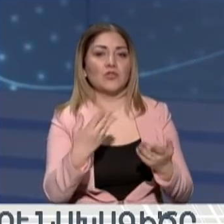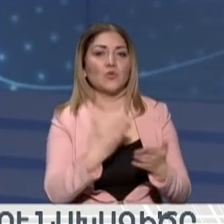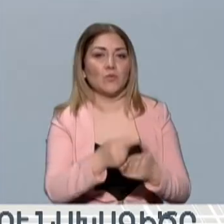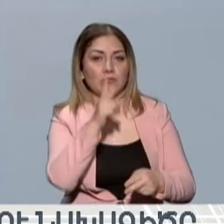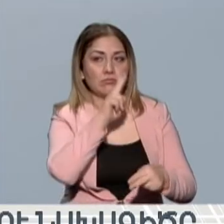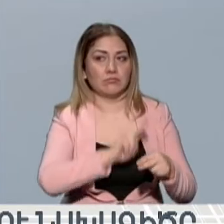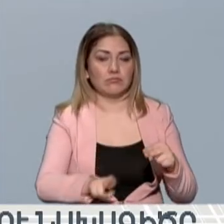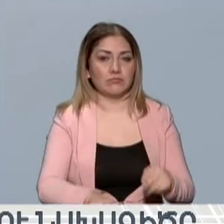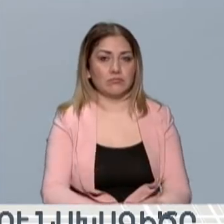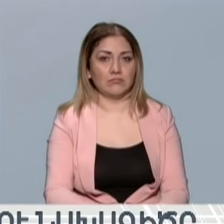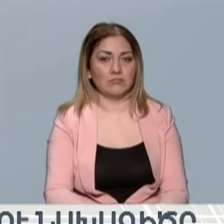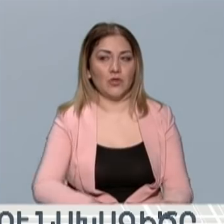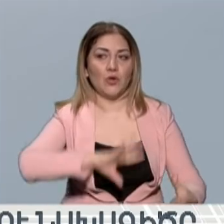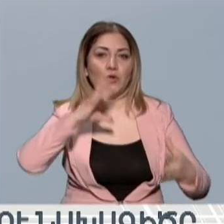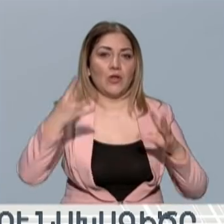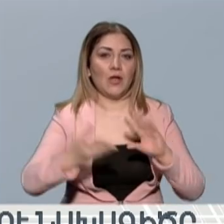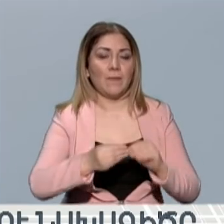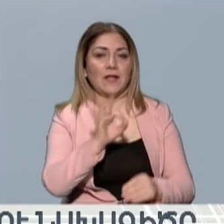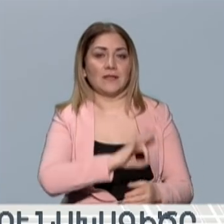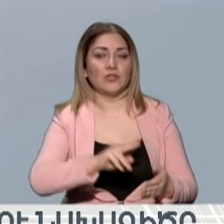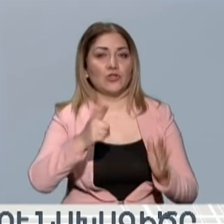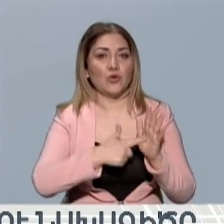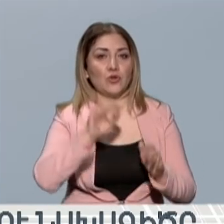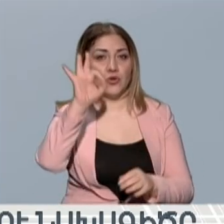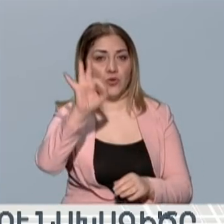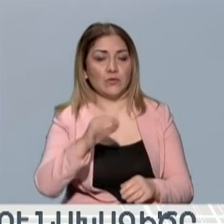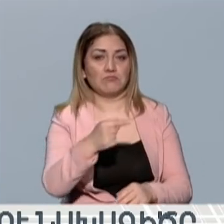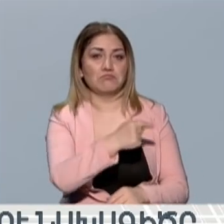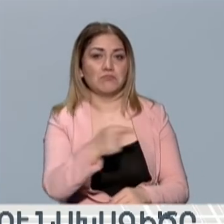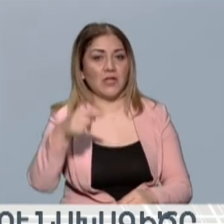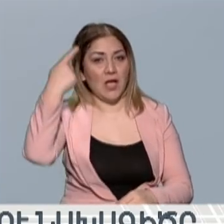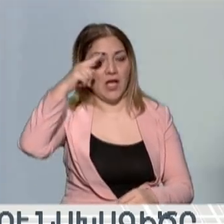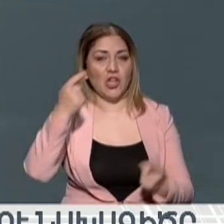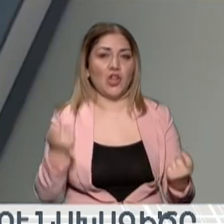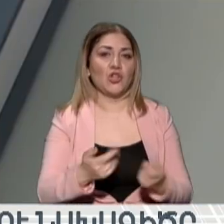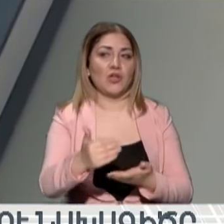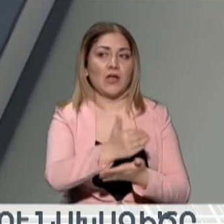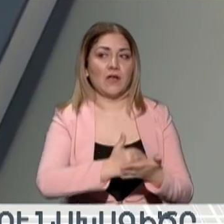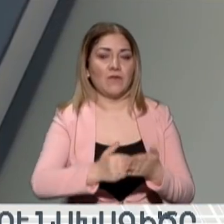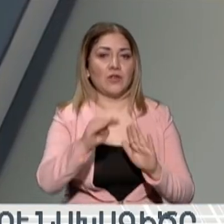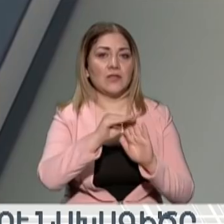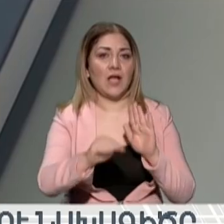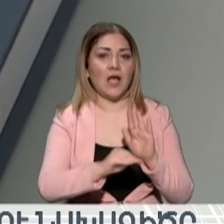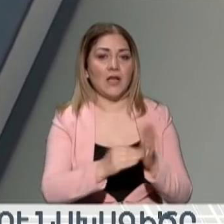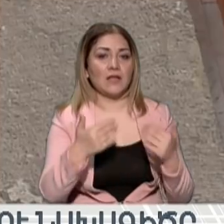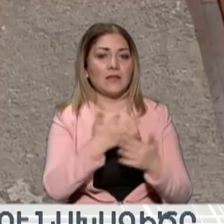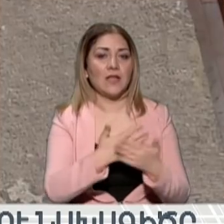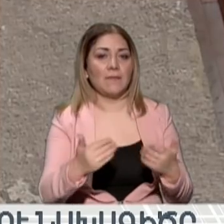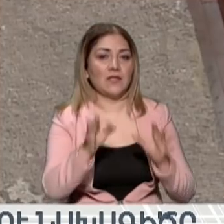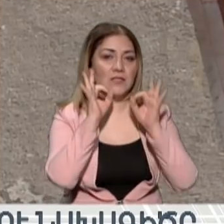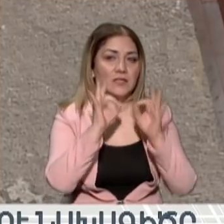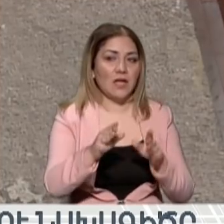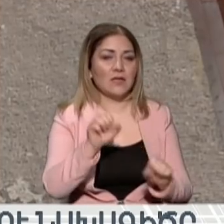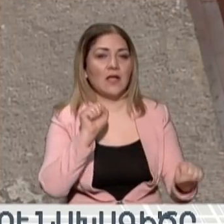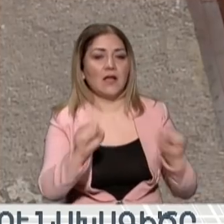գումար։ ՀՆԱ-ի 7%-ի չափով ճեղք ունենք, այդքան քիչ հարկ է հավաքվում Հայաստանում օրենքի սահմանած տարբեր արտոնությունների